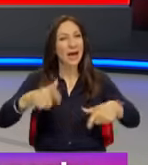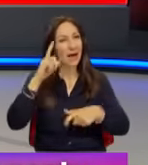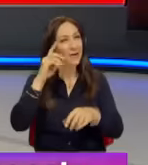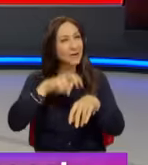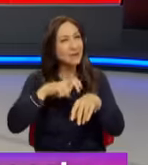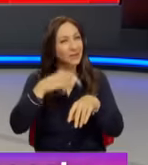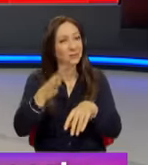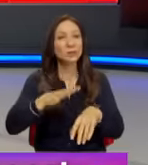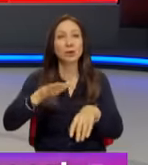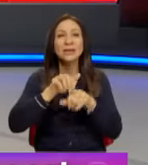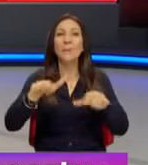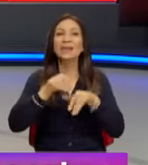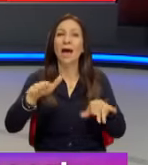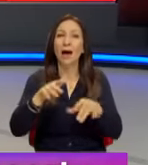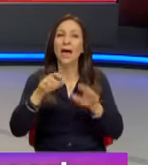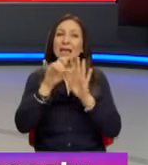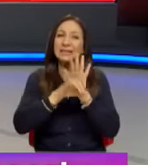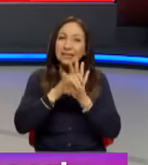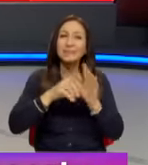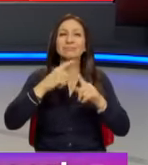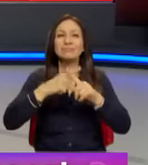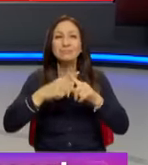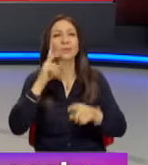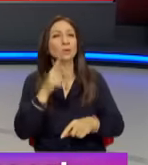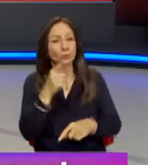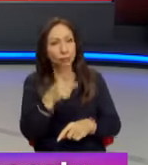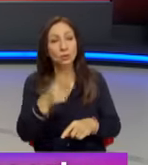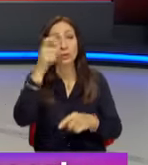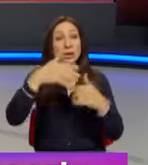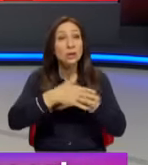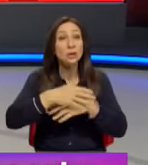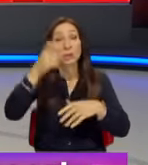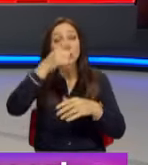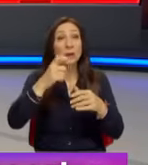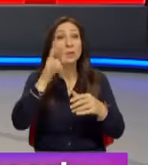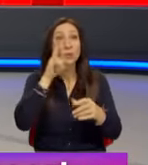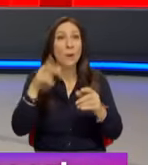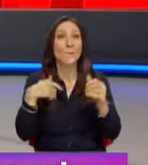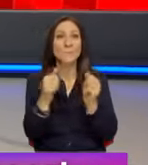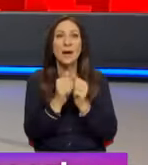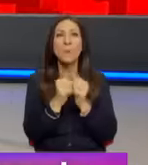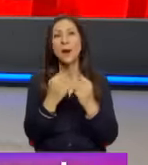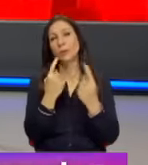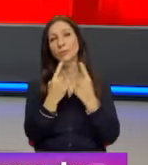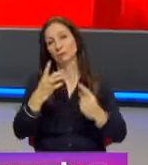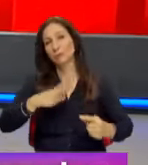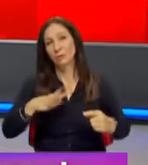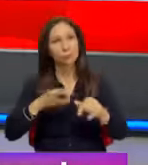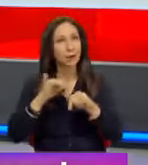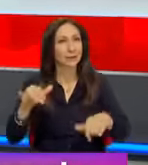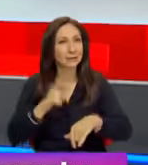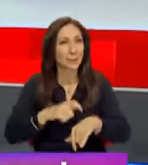olalım. Sosyal medya adreslerimizi görüyorsunuz. Dün gece Türkiye'nin sonucunu birlikte konuşalım da istiyoruz aynı